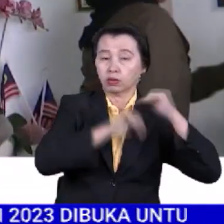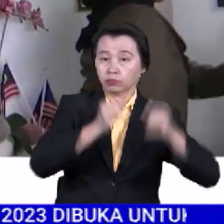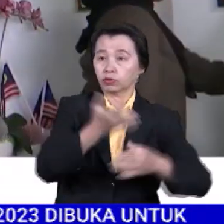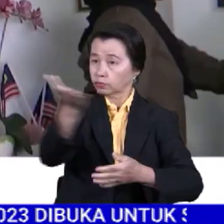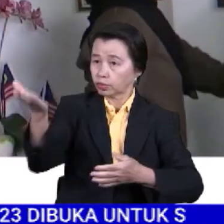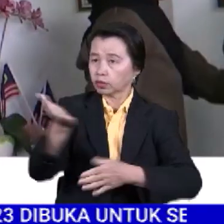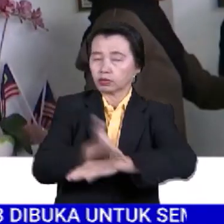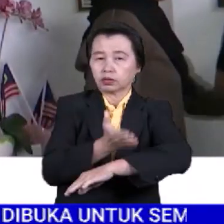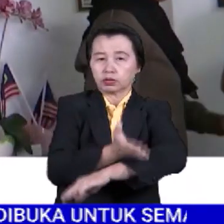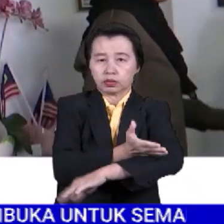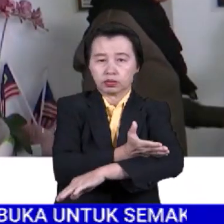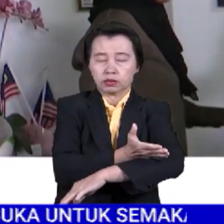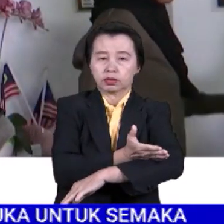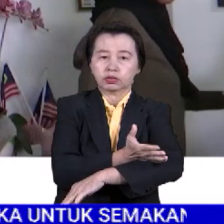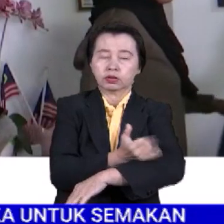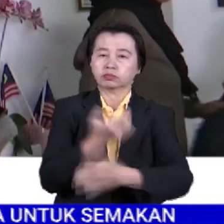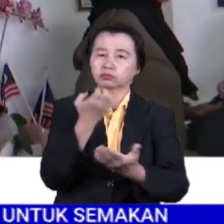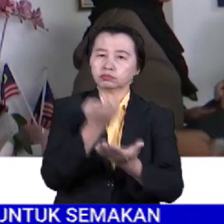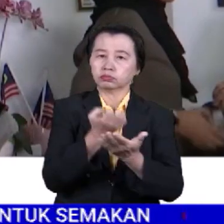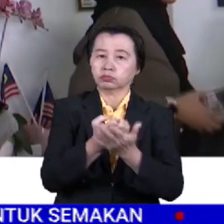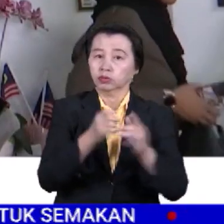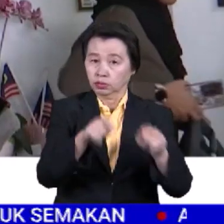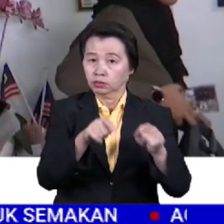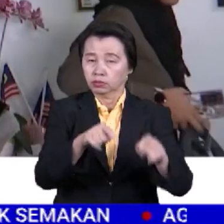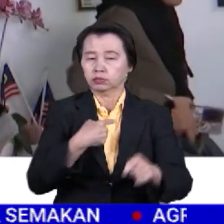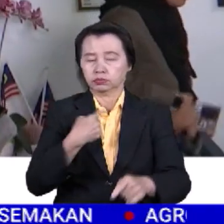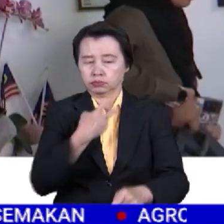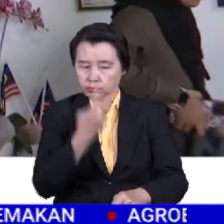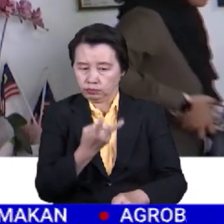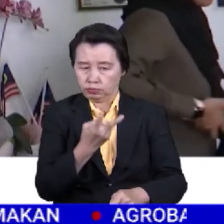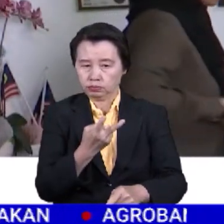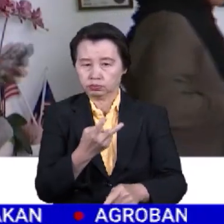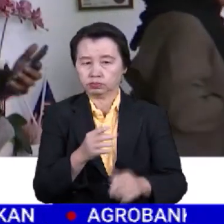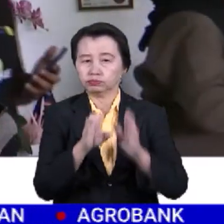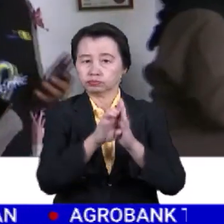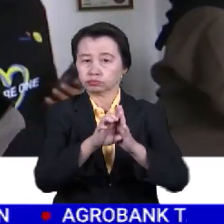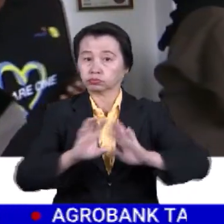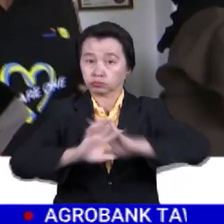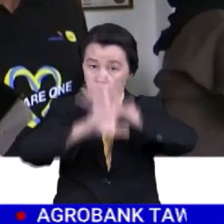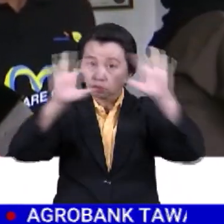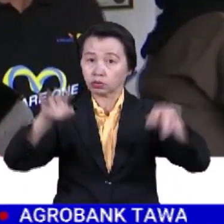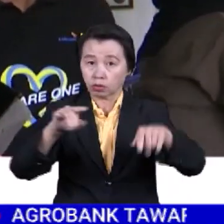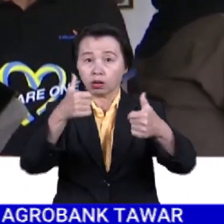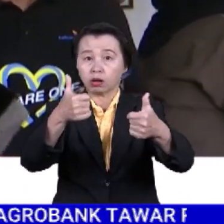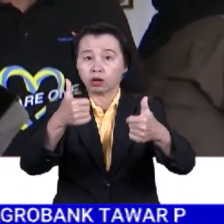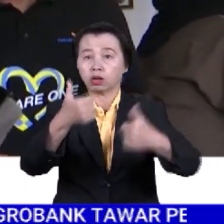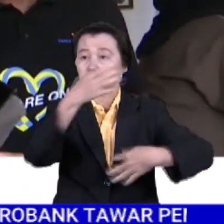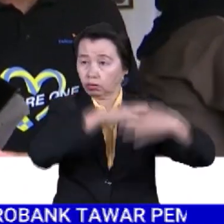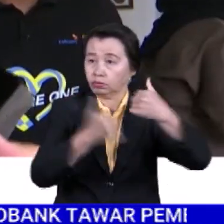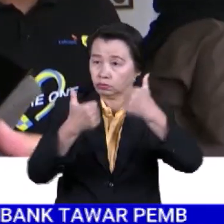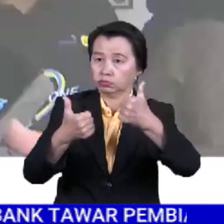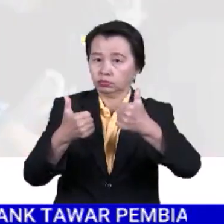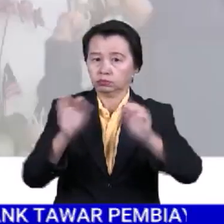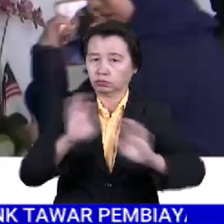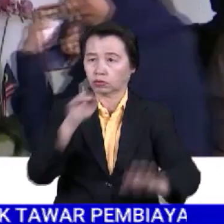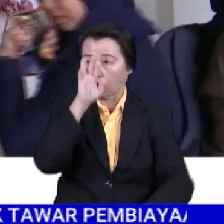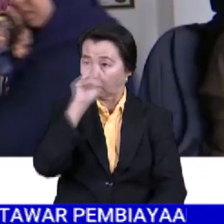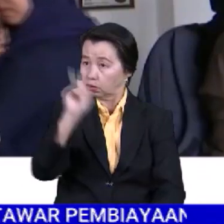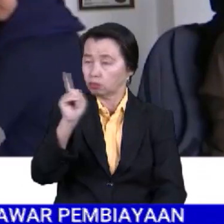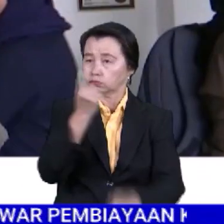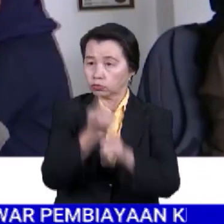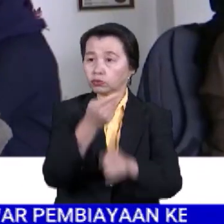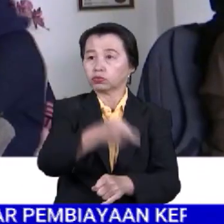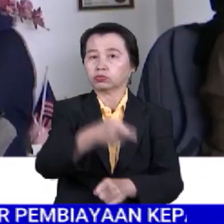mereka improve. Sebab ekonomi ini kita tengok tadi, testimoni ini jelas. Bukannya cerita atas ketat. Bukan paperwork kan. Jadi